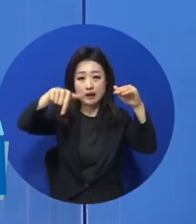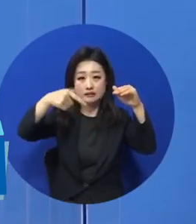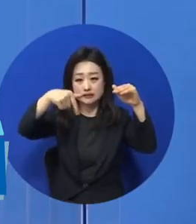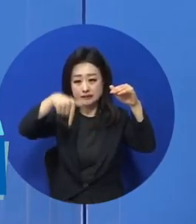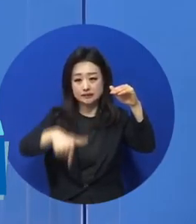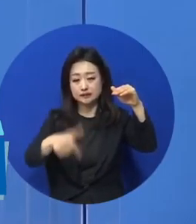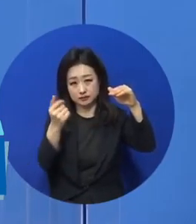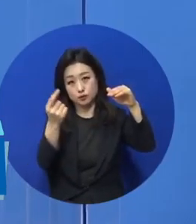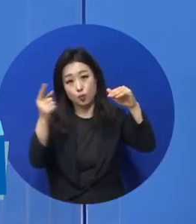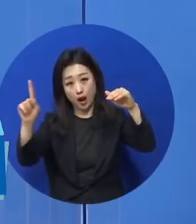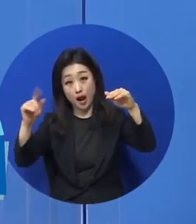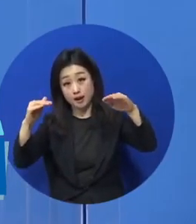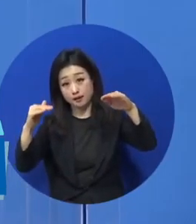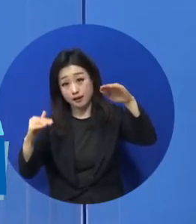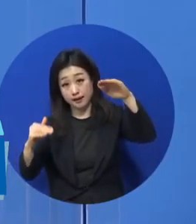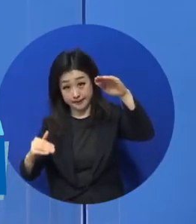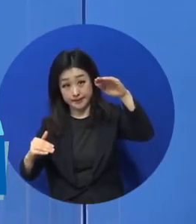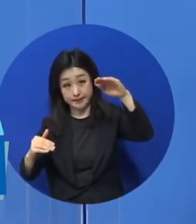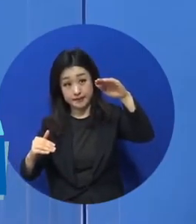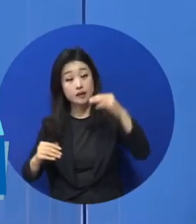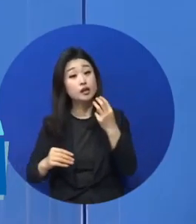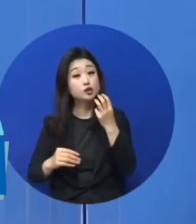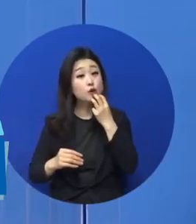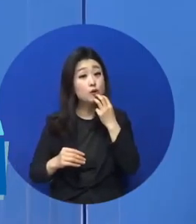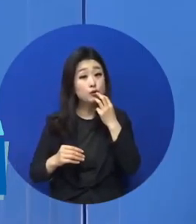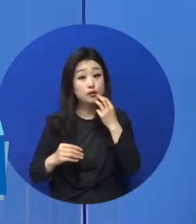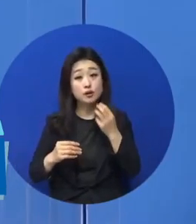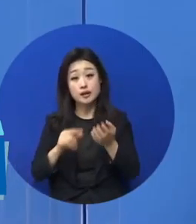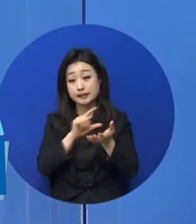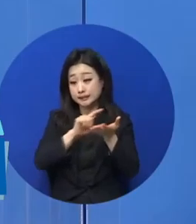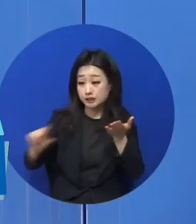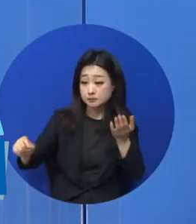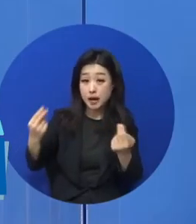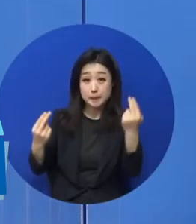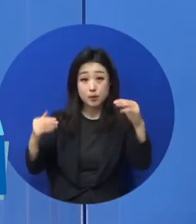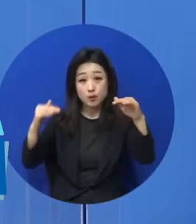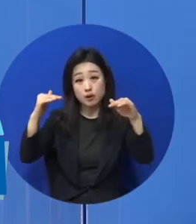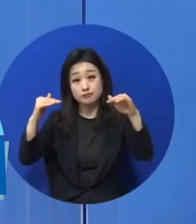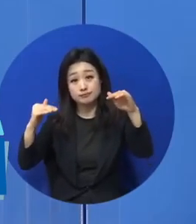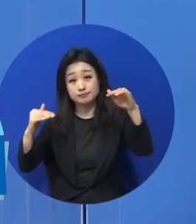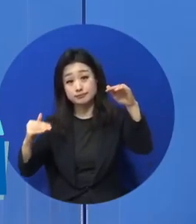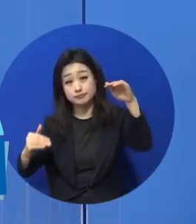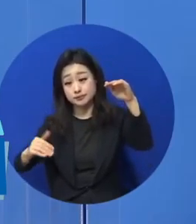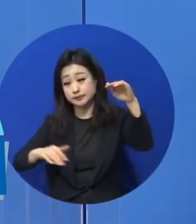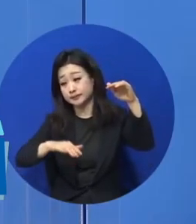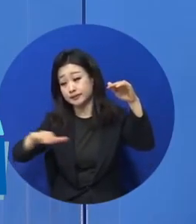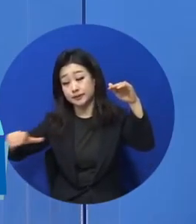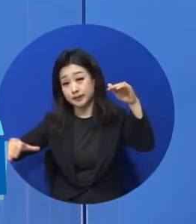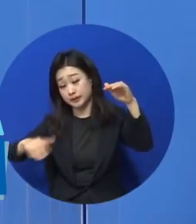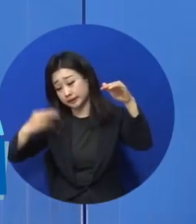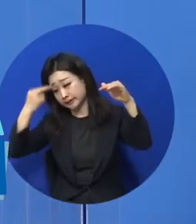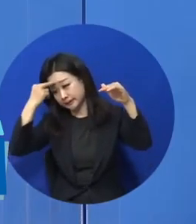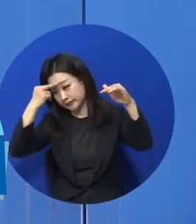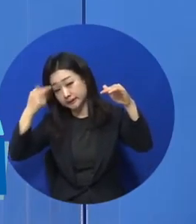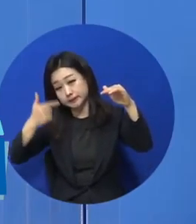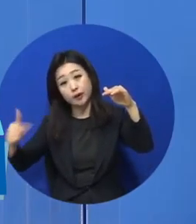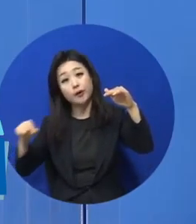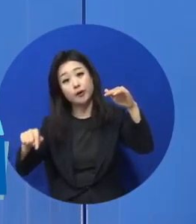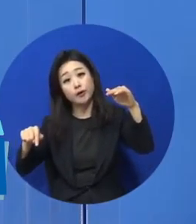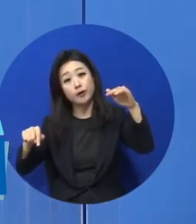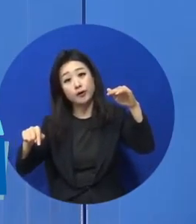서울 기준으로 보면은 먼 지방이 훨씬 더 양극화의 고통을 더 많이 받고 있는 것 같습니다. 그런